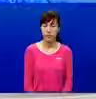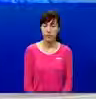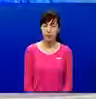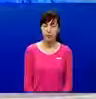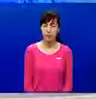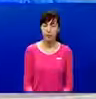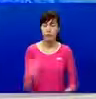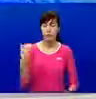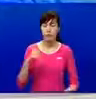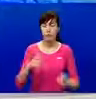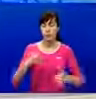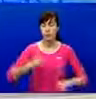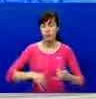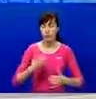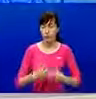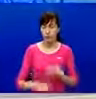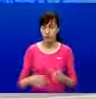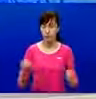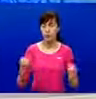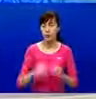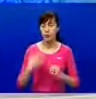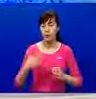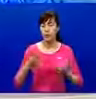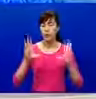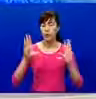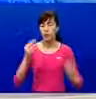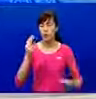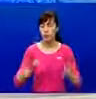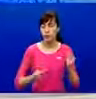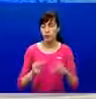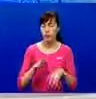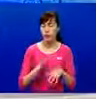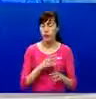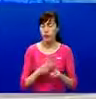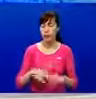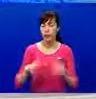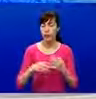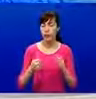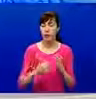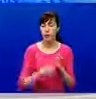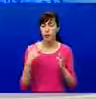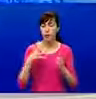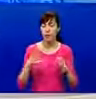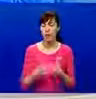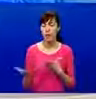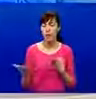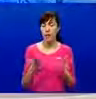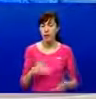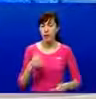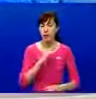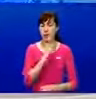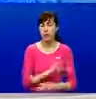Түркістанда мектеп мұғалімдер арасында осымен 13-ші рет волейболдан турнир өткізіліп отыр. Оған жергілікті 60-тан астам команда қатысып, өзара бақ